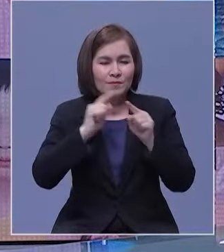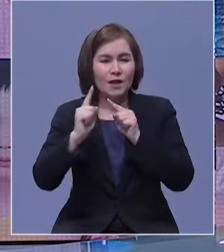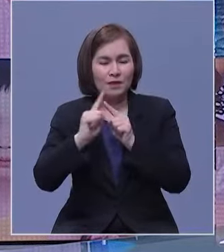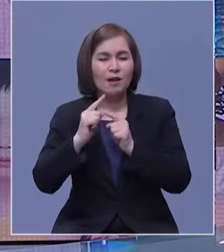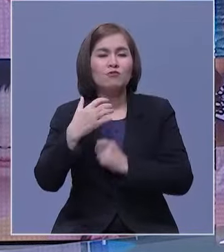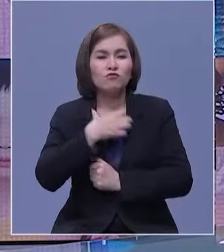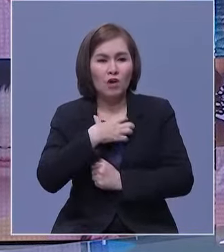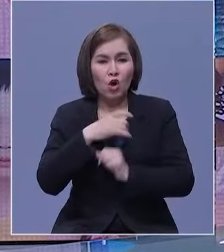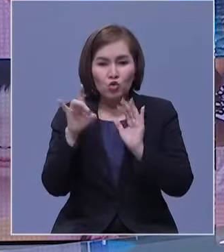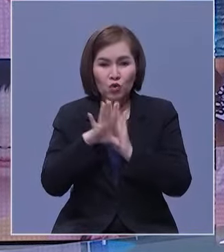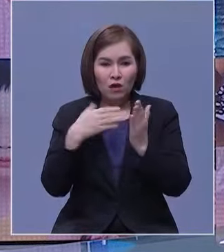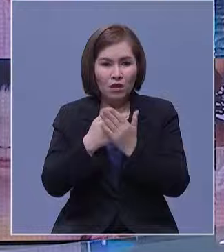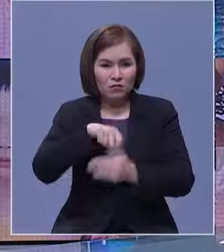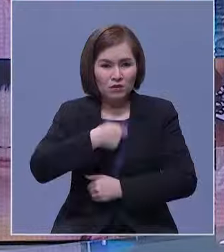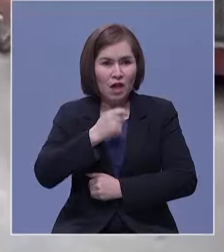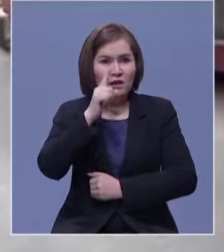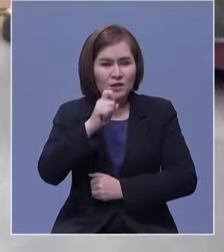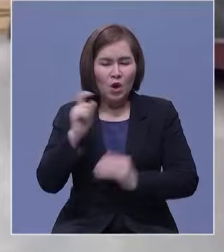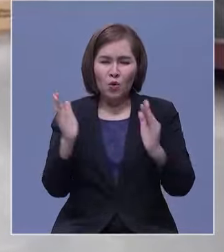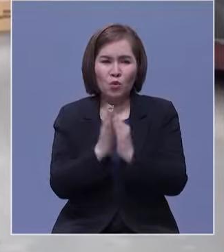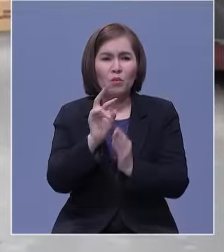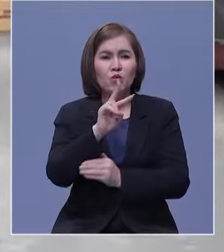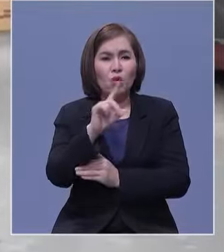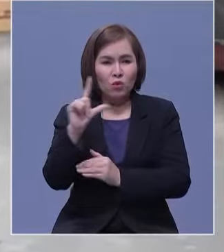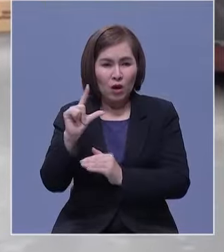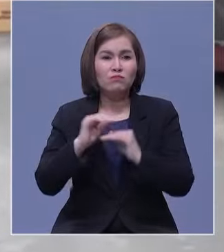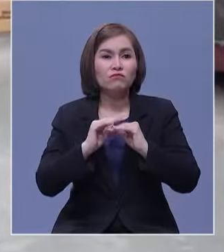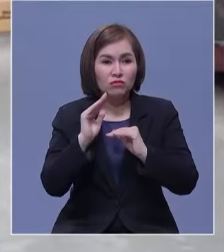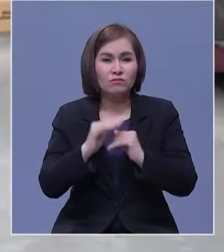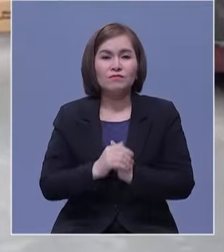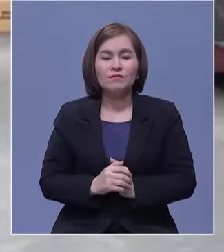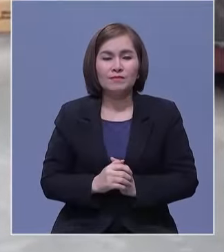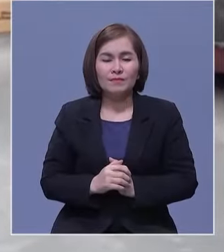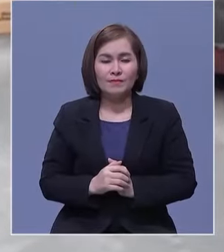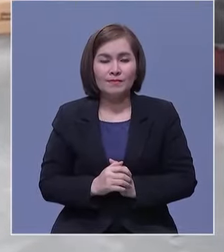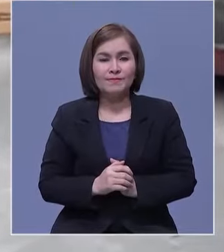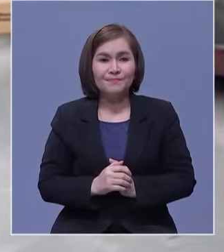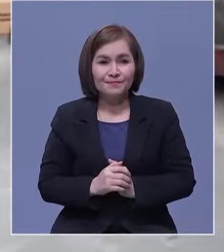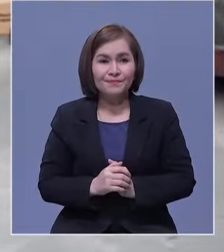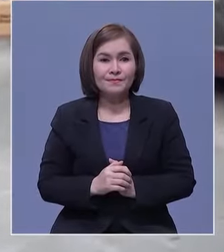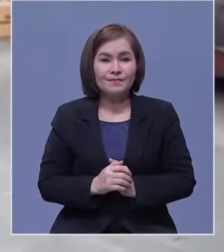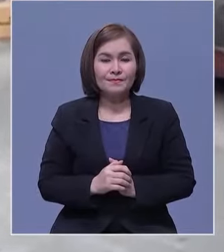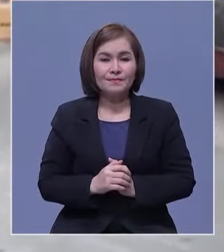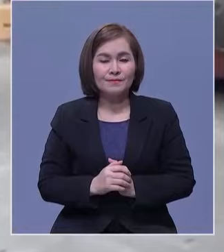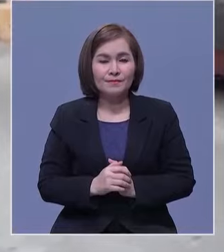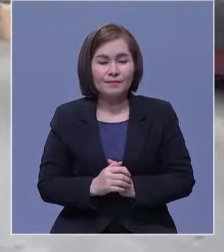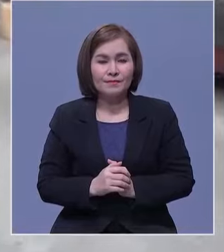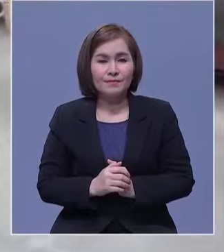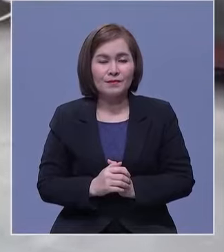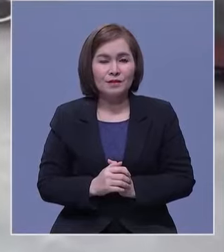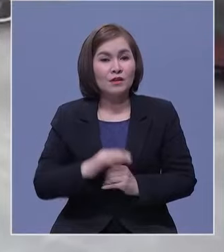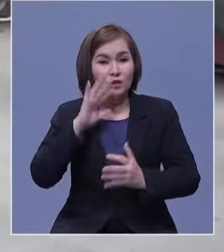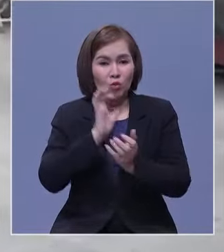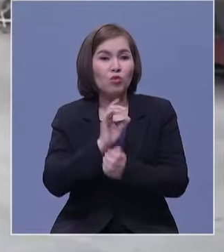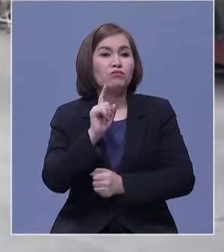กลายเป็นว่าเธอต้องสูญเงินไปถึง 2ล้านบาทคุณผู้ชมก็เลยเป็นภาพนี้ตามต่อมานั่นคือภาพที่ทางวินาทีเจ้าหน้าที่